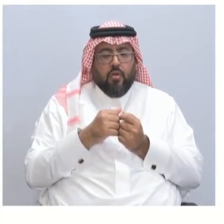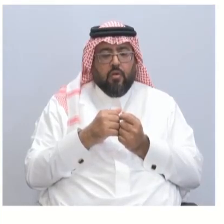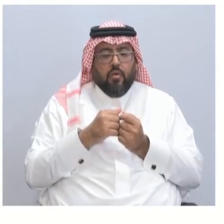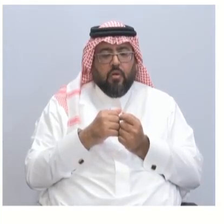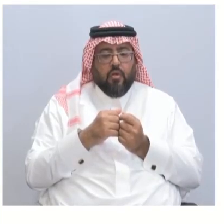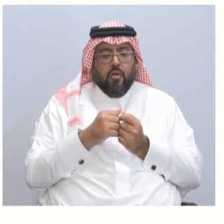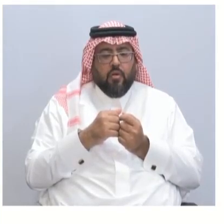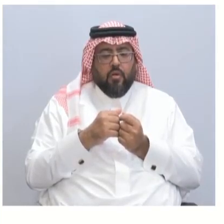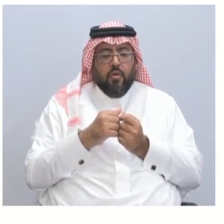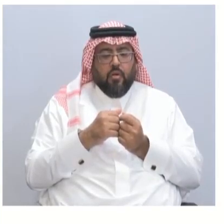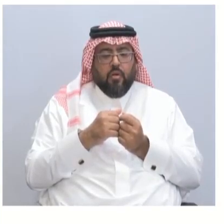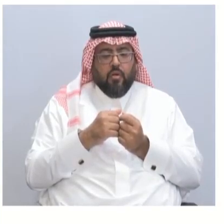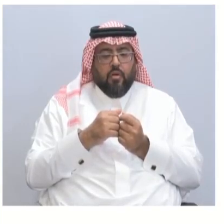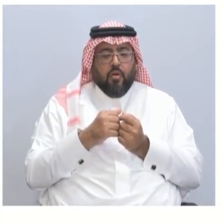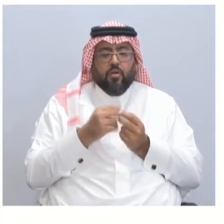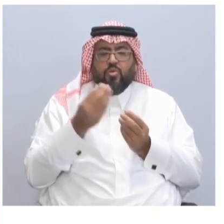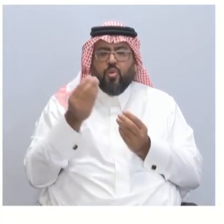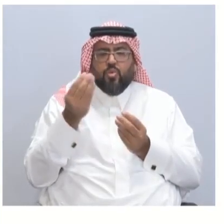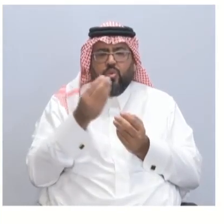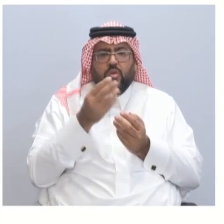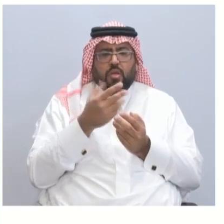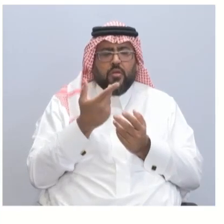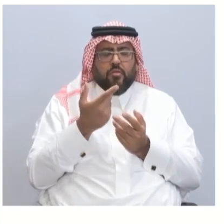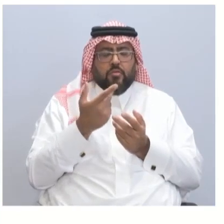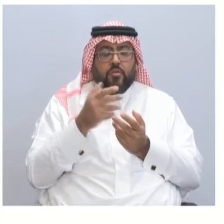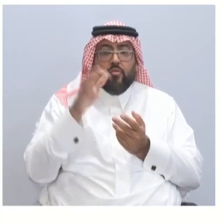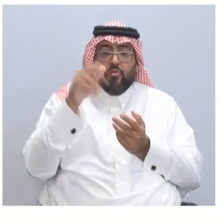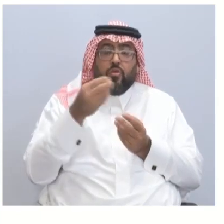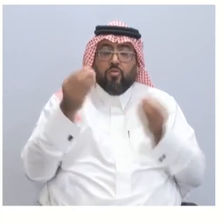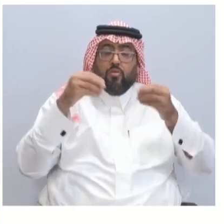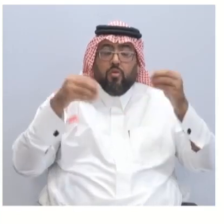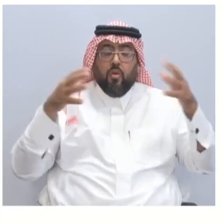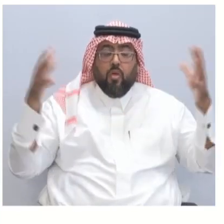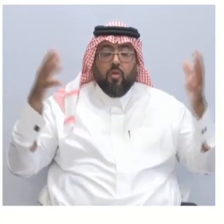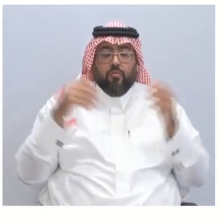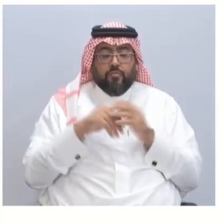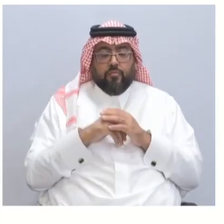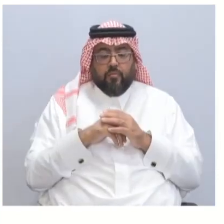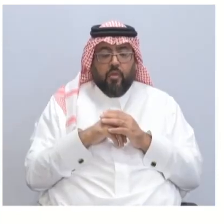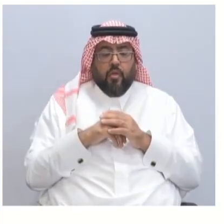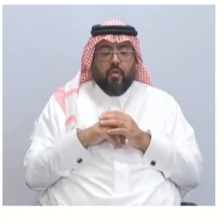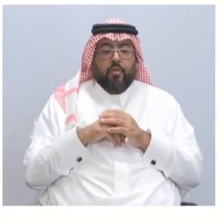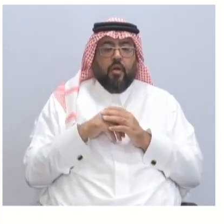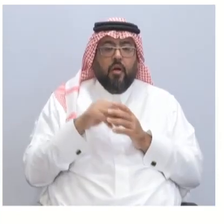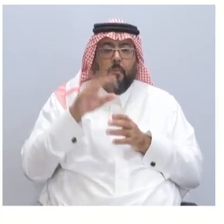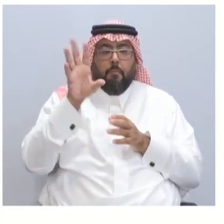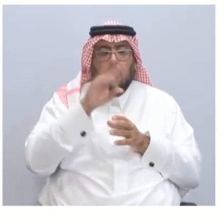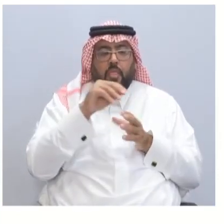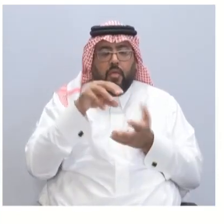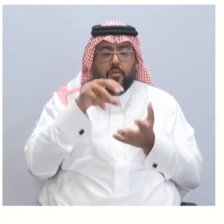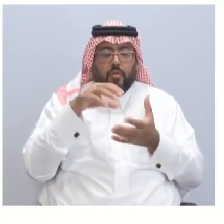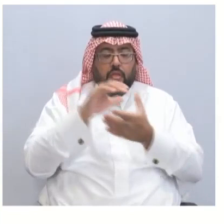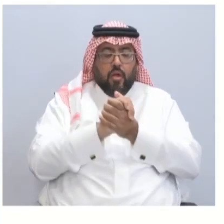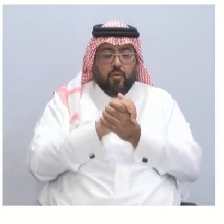فواكه ولكن هذه المنتجات لا تكفي الطلب المتزايد لذا نجد دوم